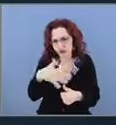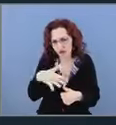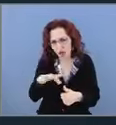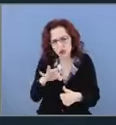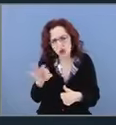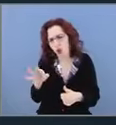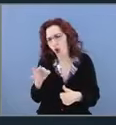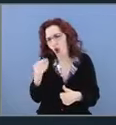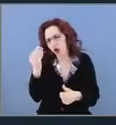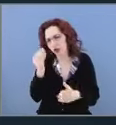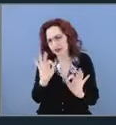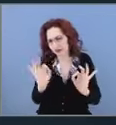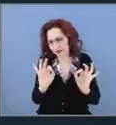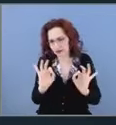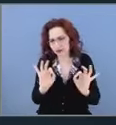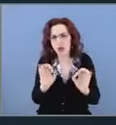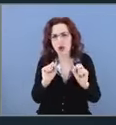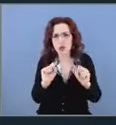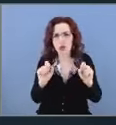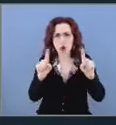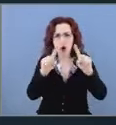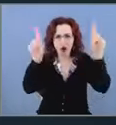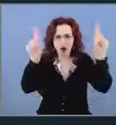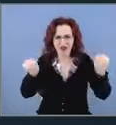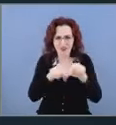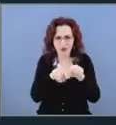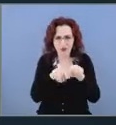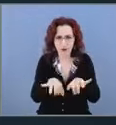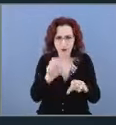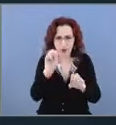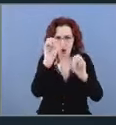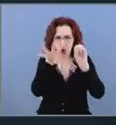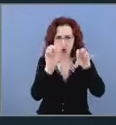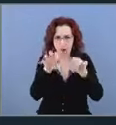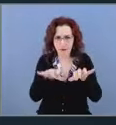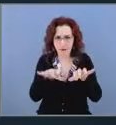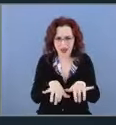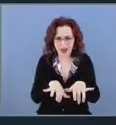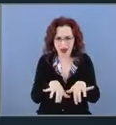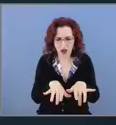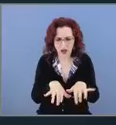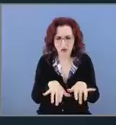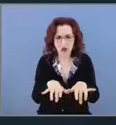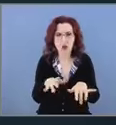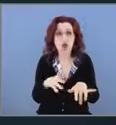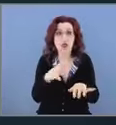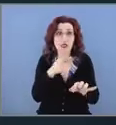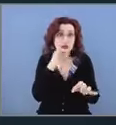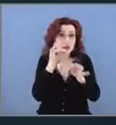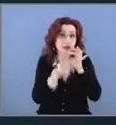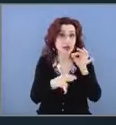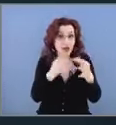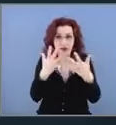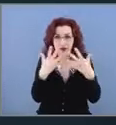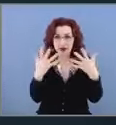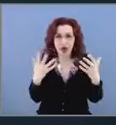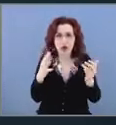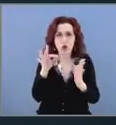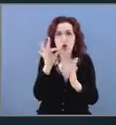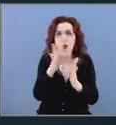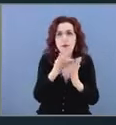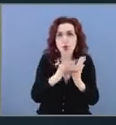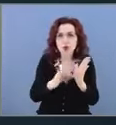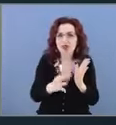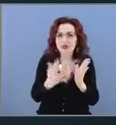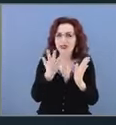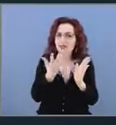e appunto indicando e specificando tutte quelle che sono i punti che volete toccare, i punti che volete evidenziare